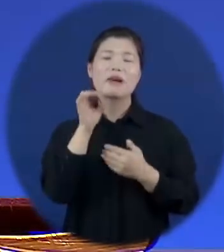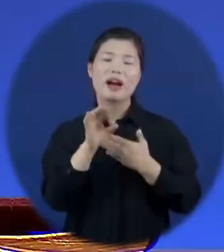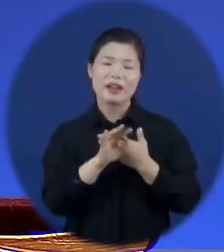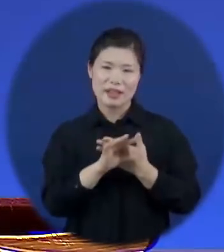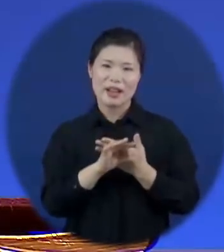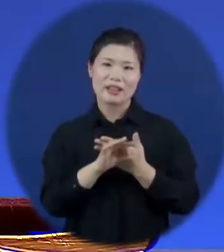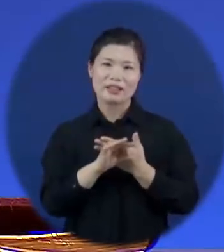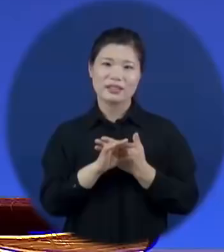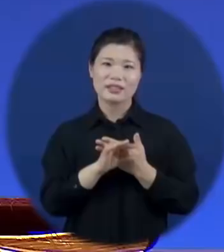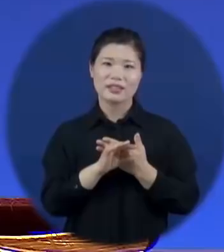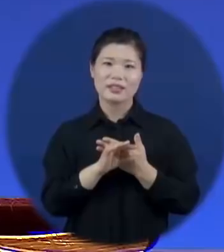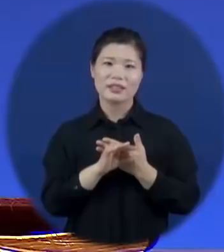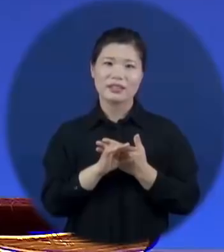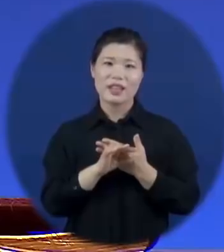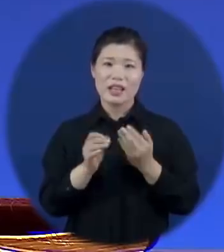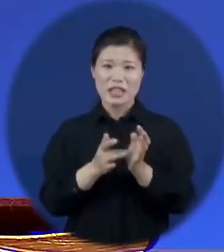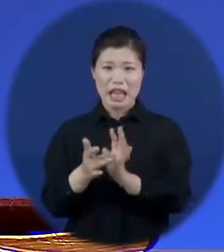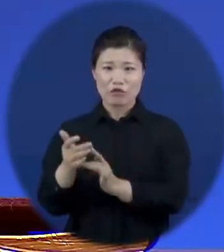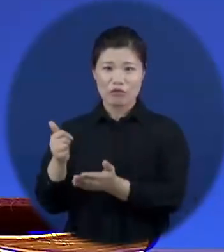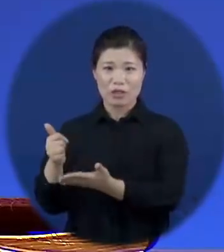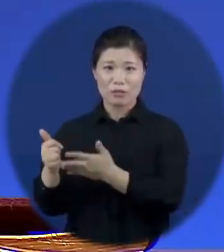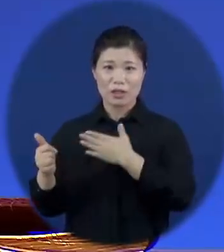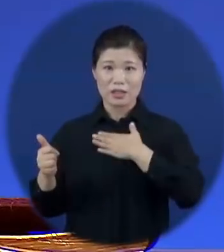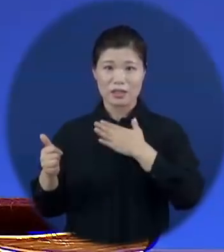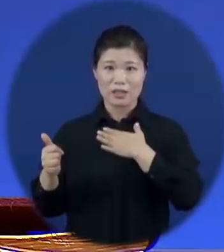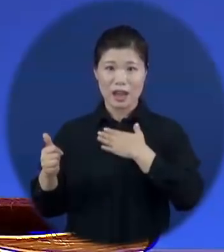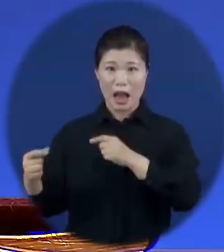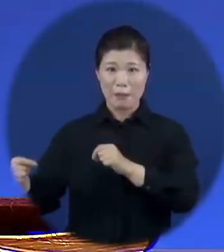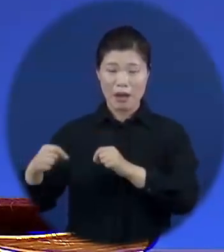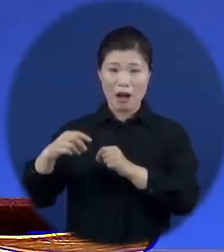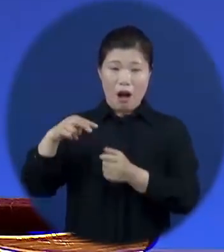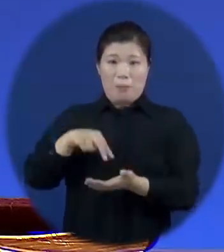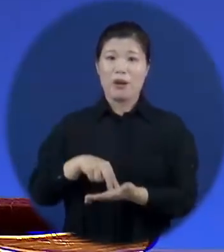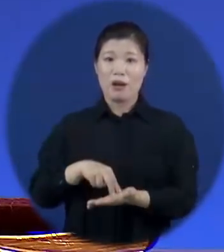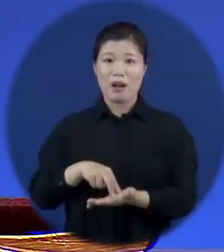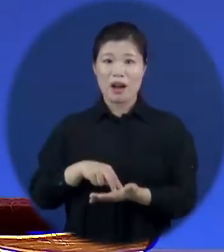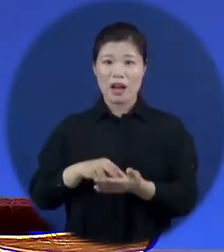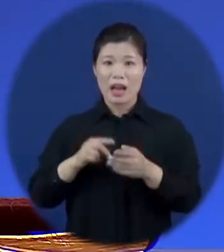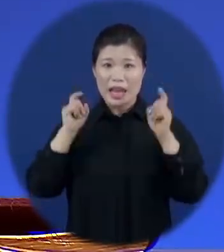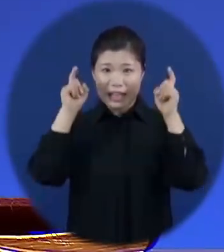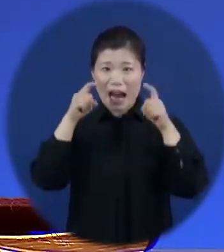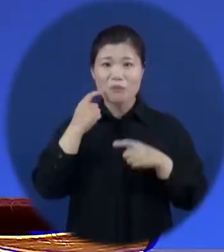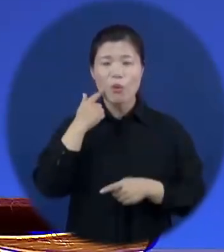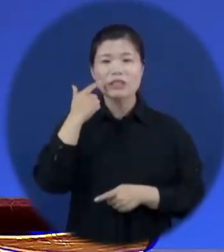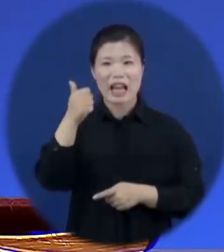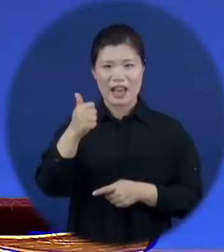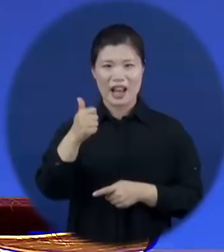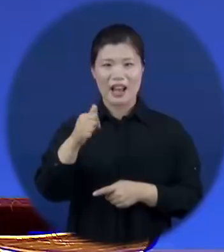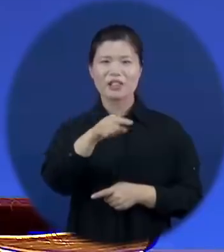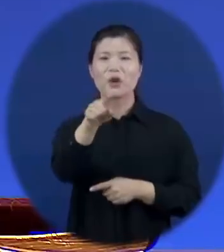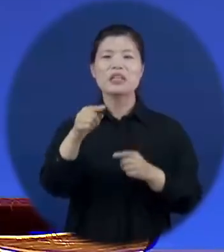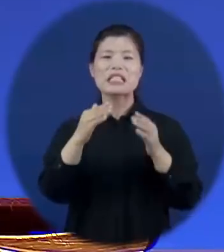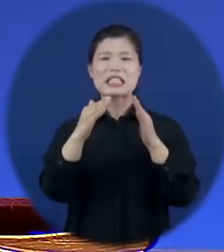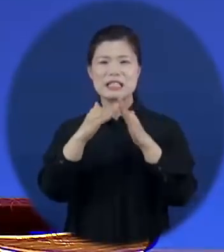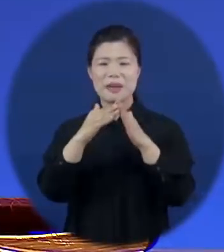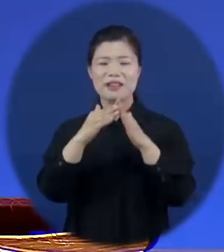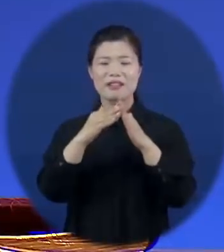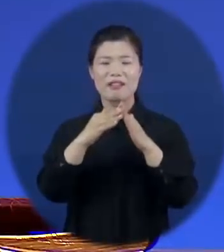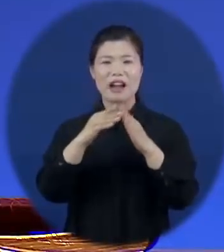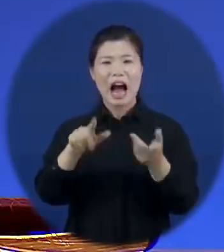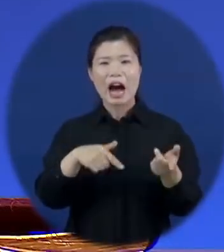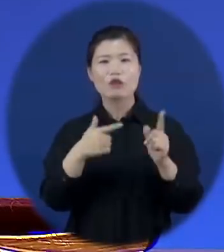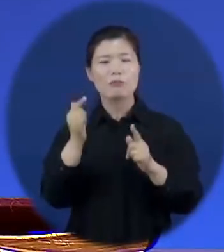만약 그분이 제 앞에 서서, 양 목사야, 오늘 밤 너희 집에서 하룻밤 자고